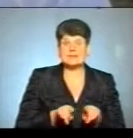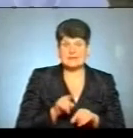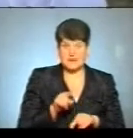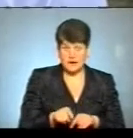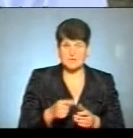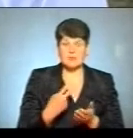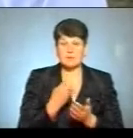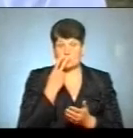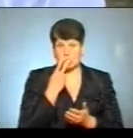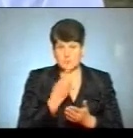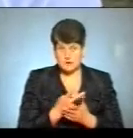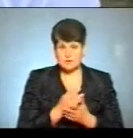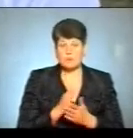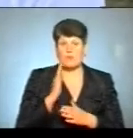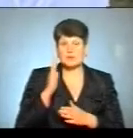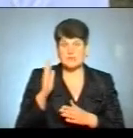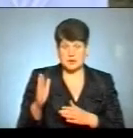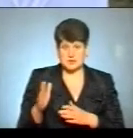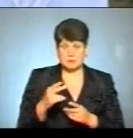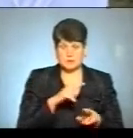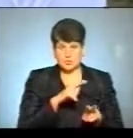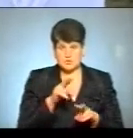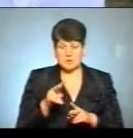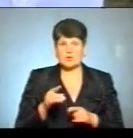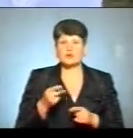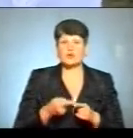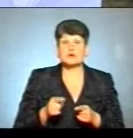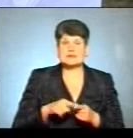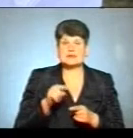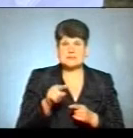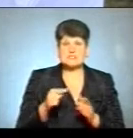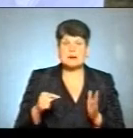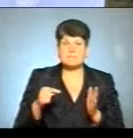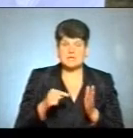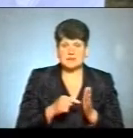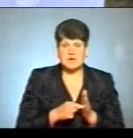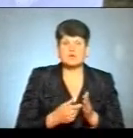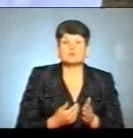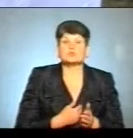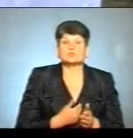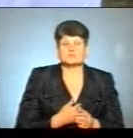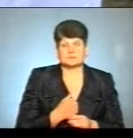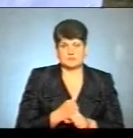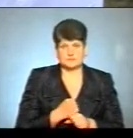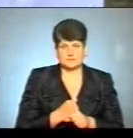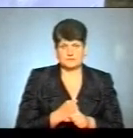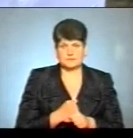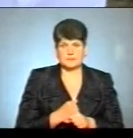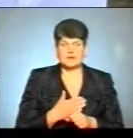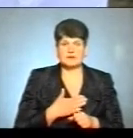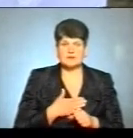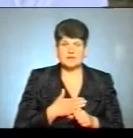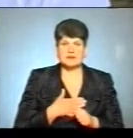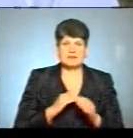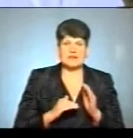підтвердиться подальшими спостереженнями, то, власне, це мета, якої ми прагнули. На